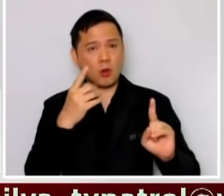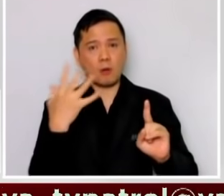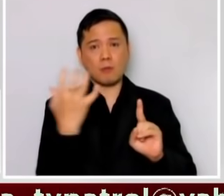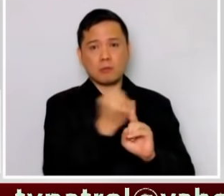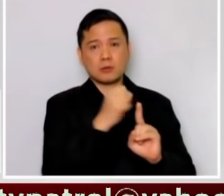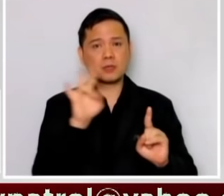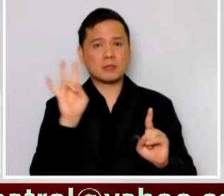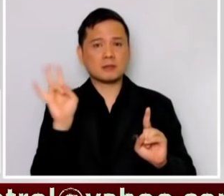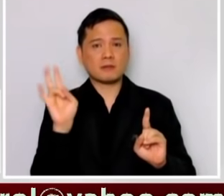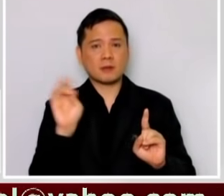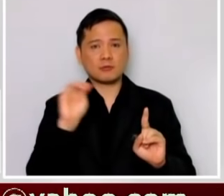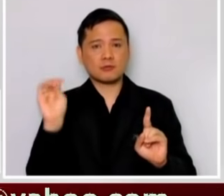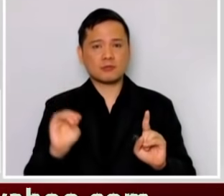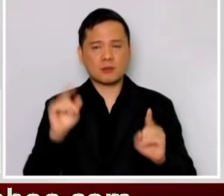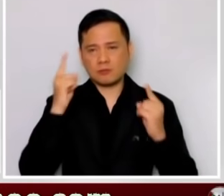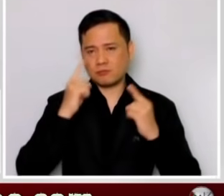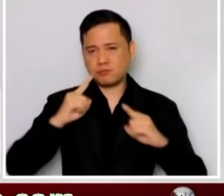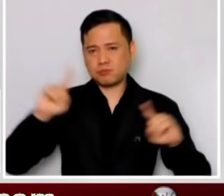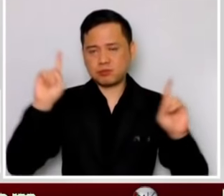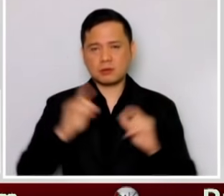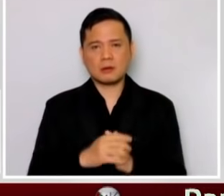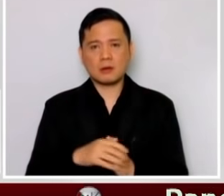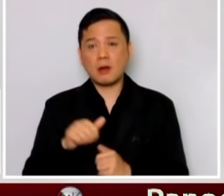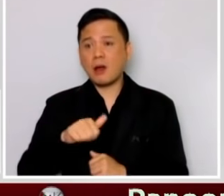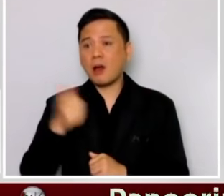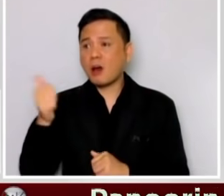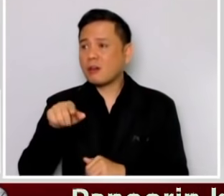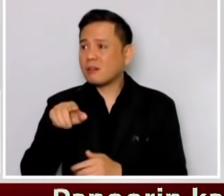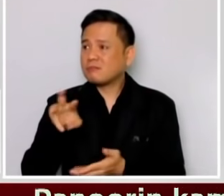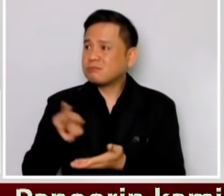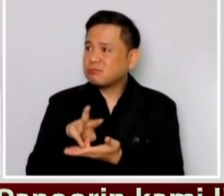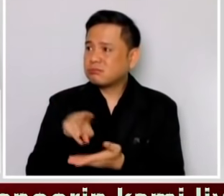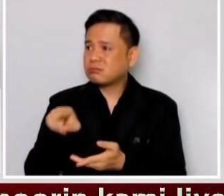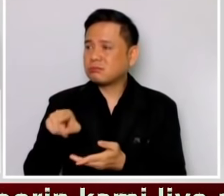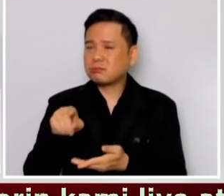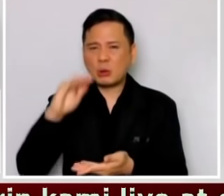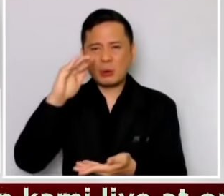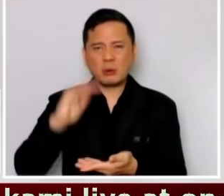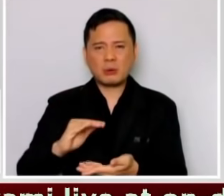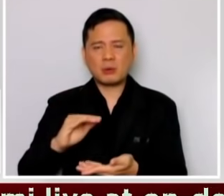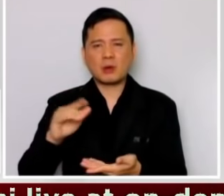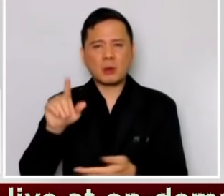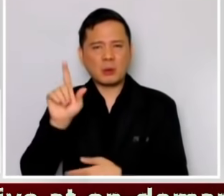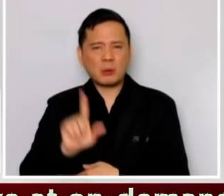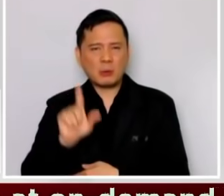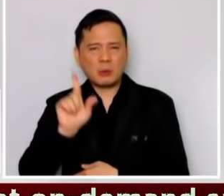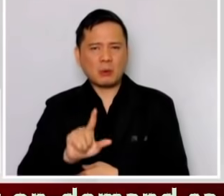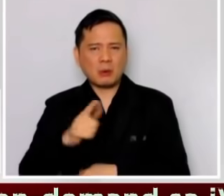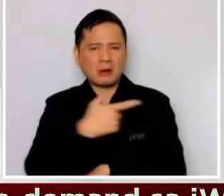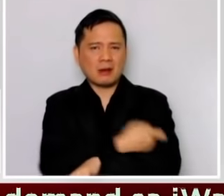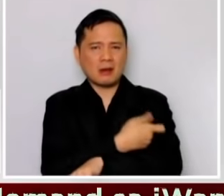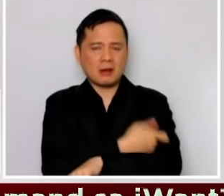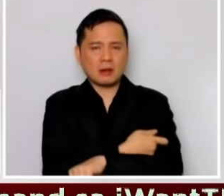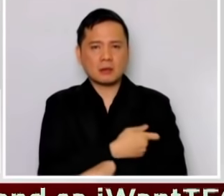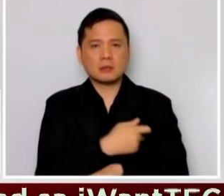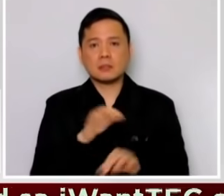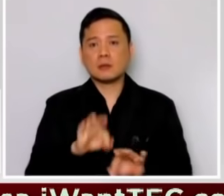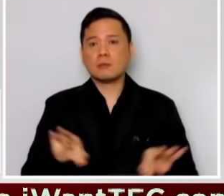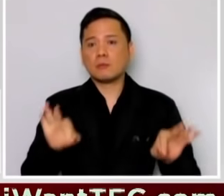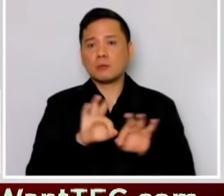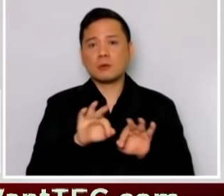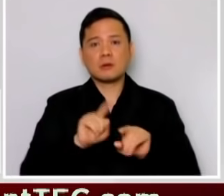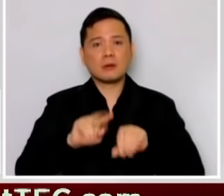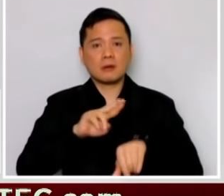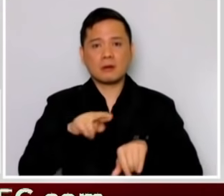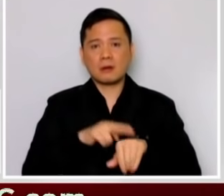po, mababa pa rin. So hindi ho natin masasabi pa rin sa ngayon hanggat hindi pantay-pantay ang achievement ng ating mga regions if